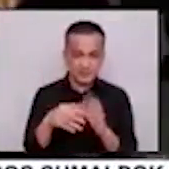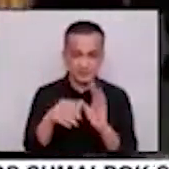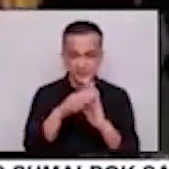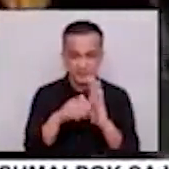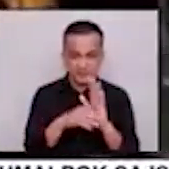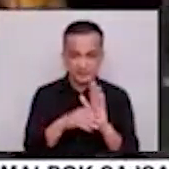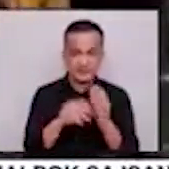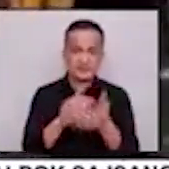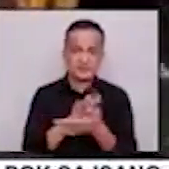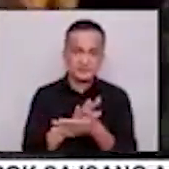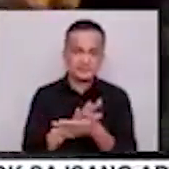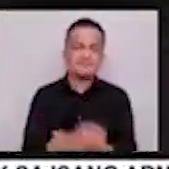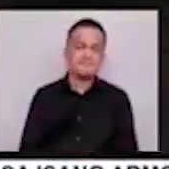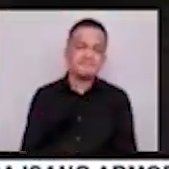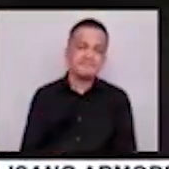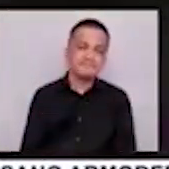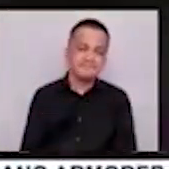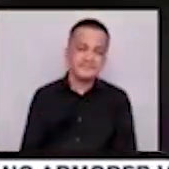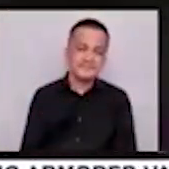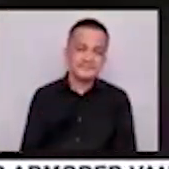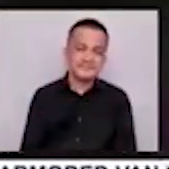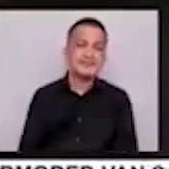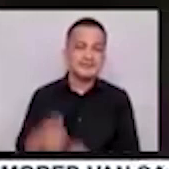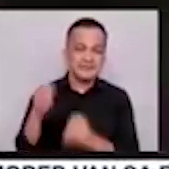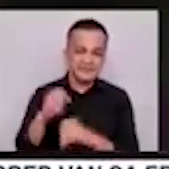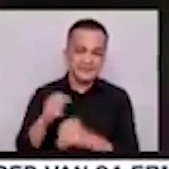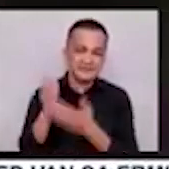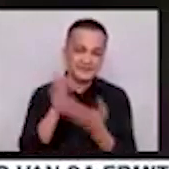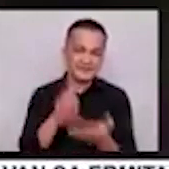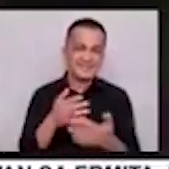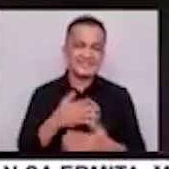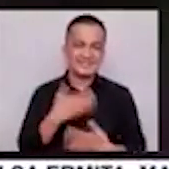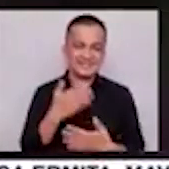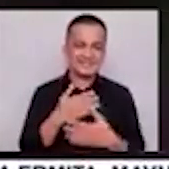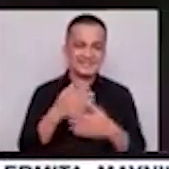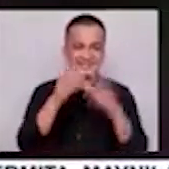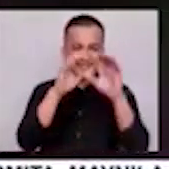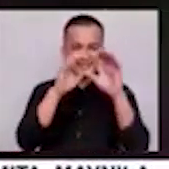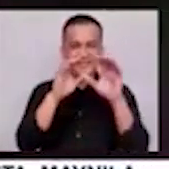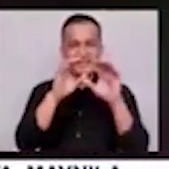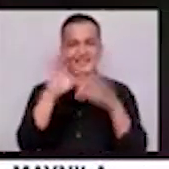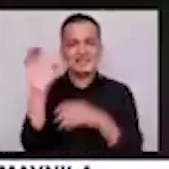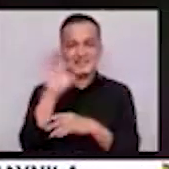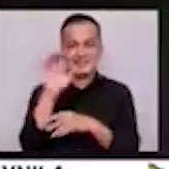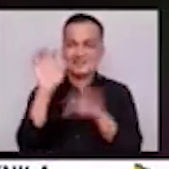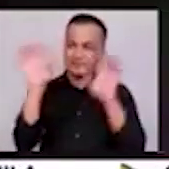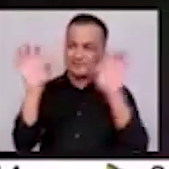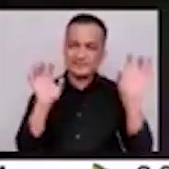COVID-19, naasahan nilang maghahatid ng saya ang mga Christmas decor sa mga bisita.